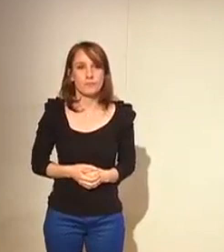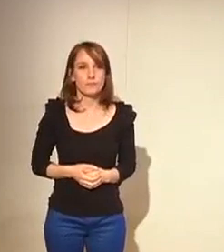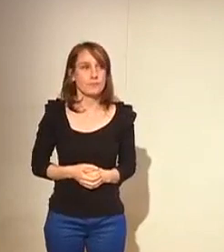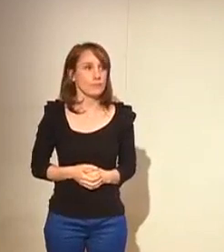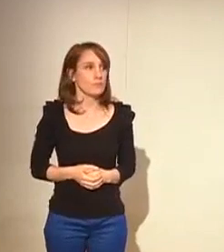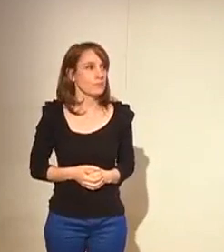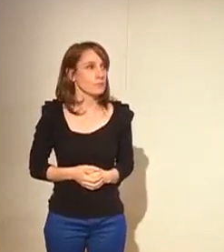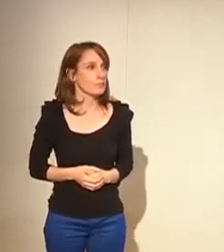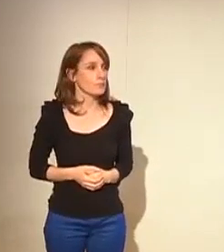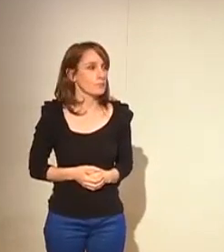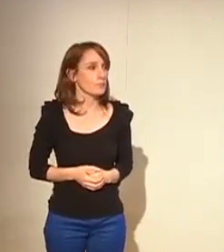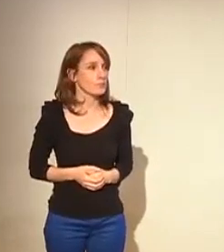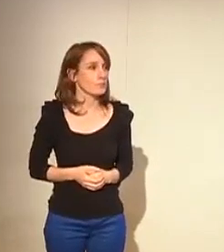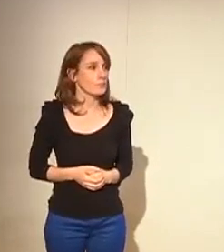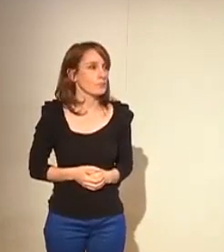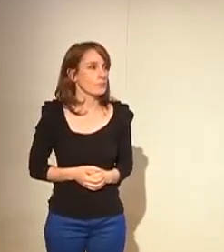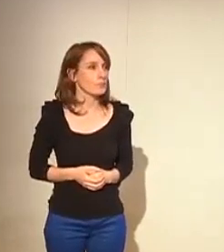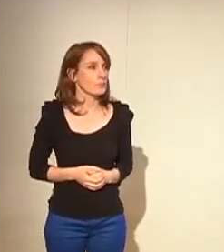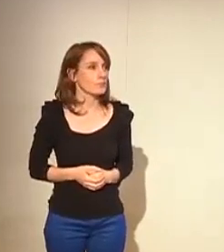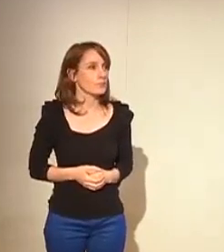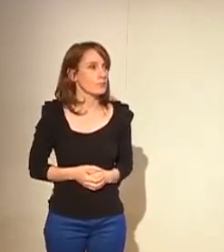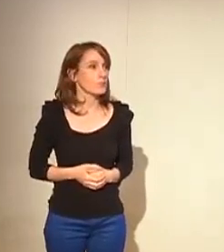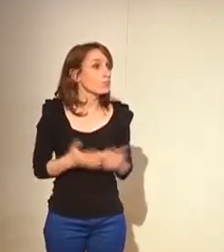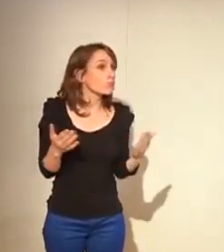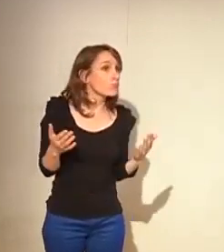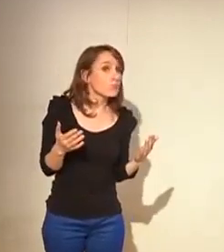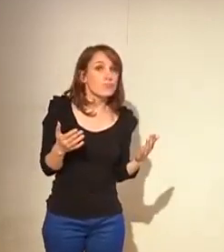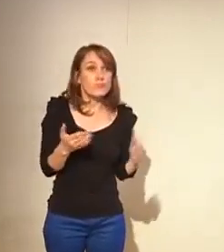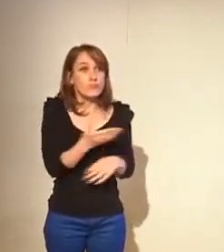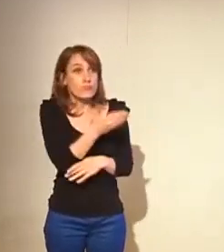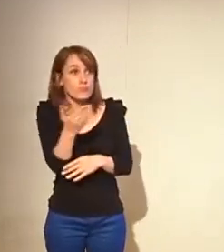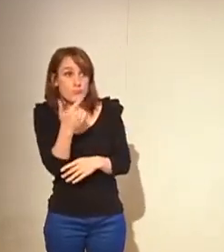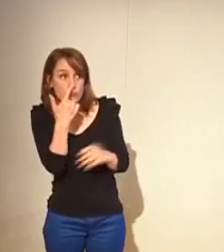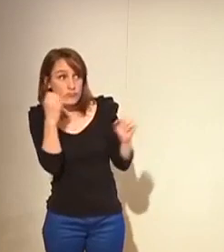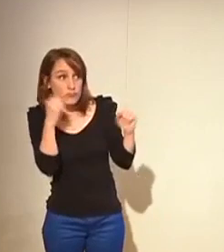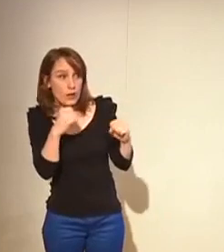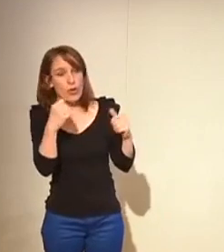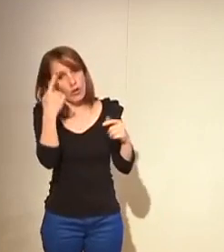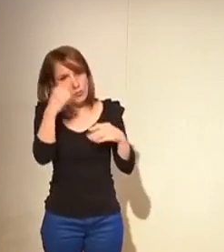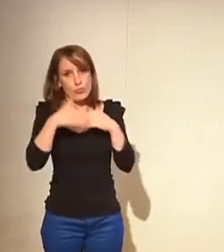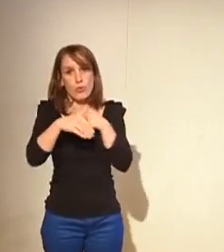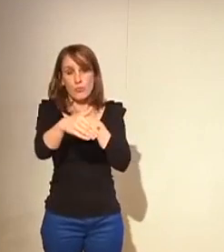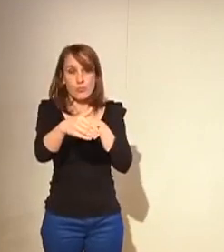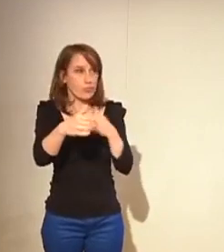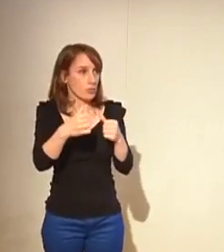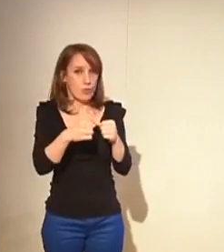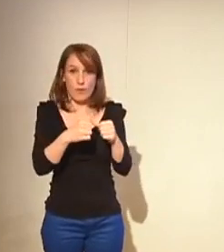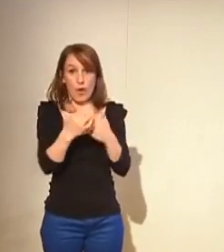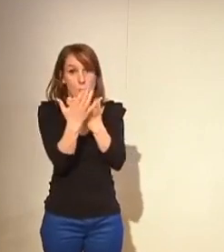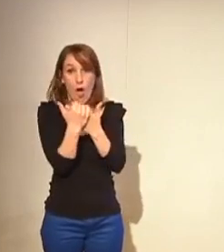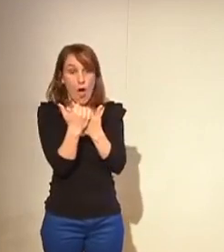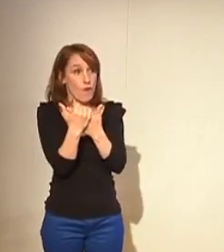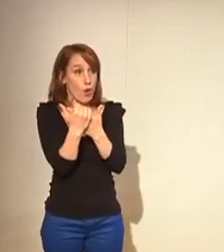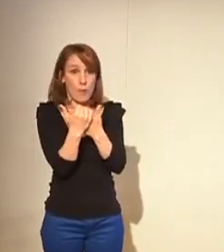oui mais donc si vous en êtes d'accord nous nous allons pour la suite nous passer d'enveloppe parce que nous manquons